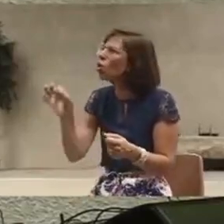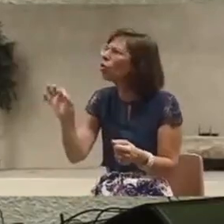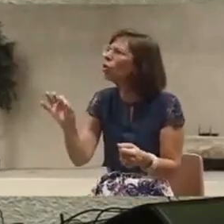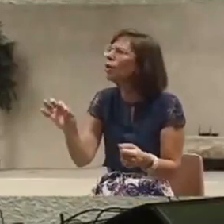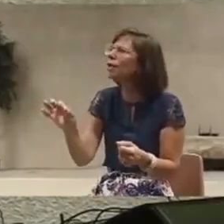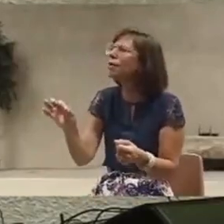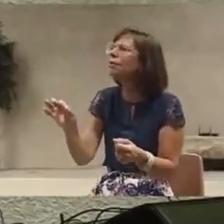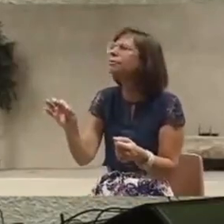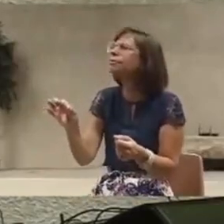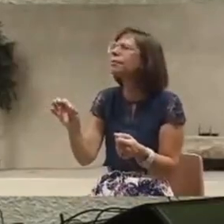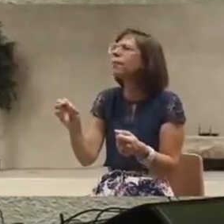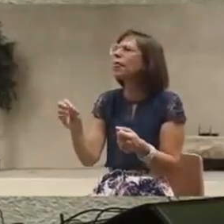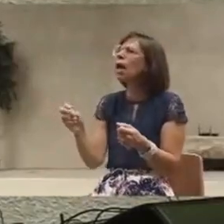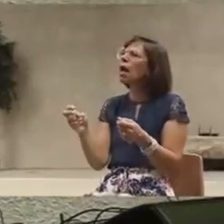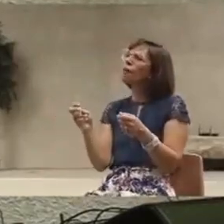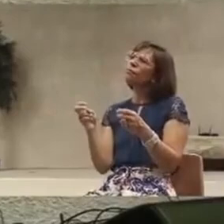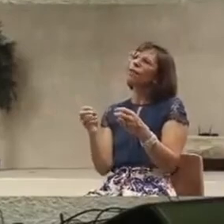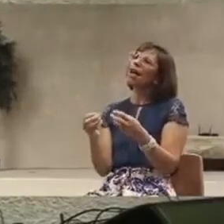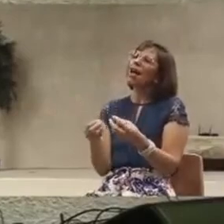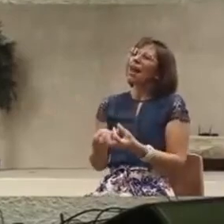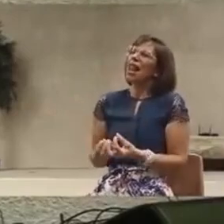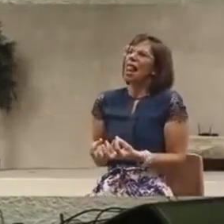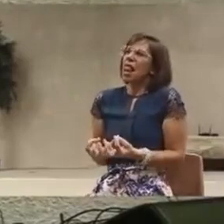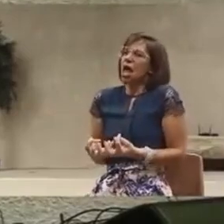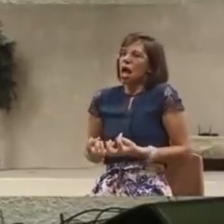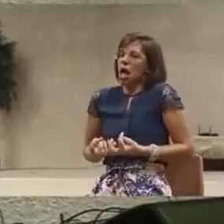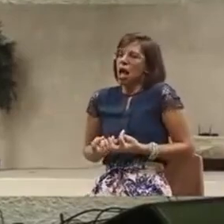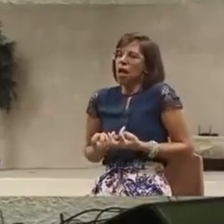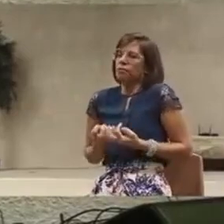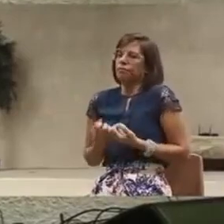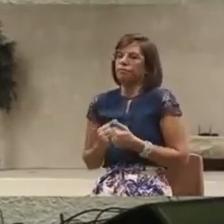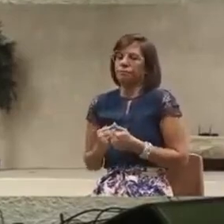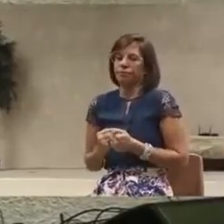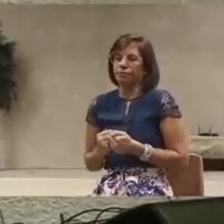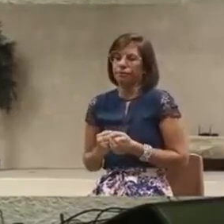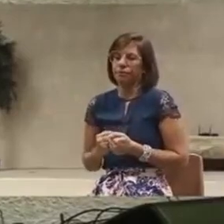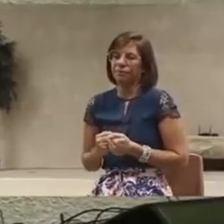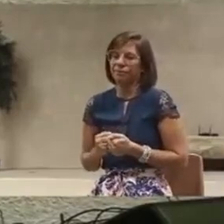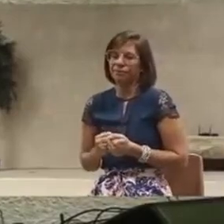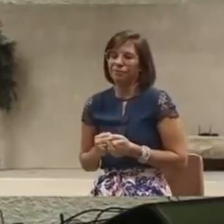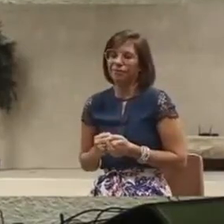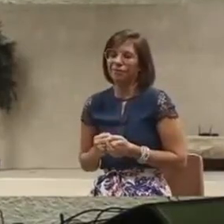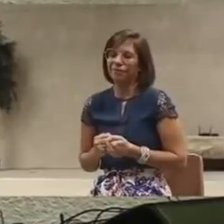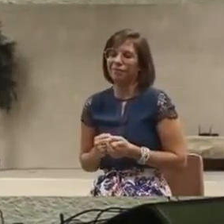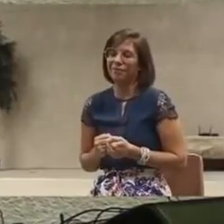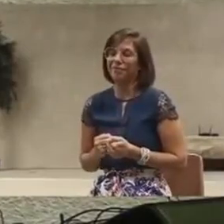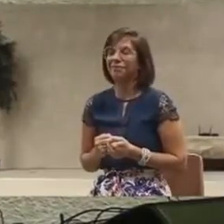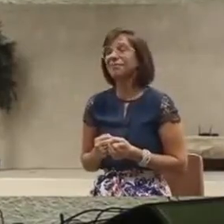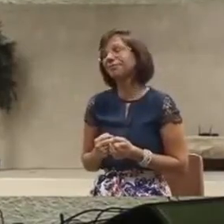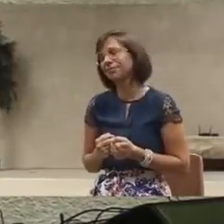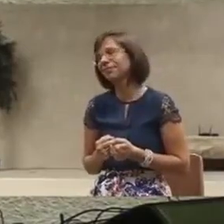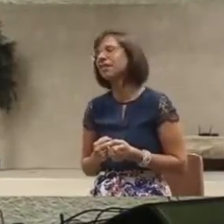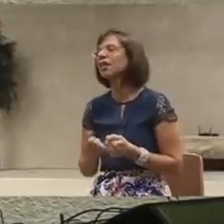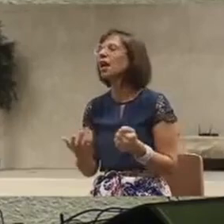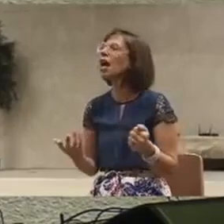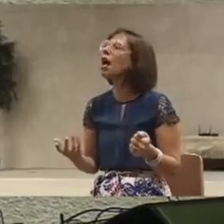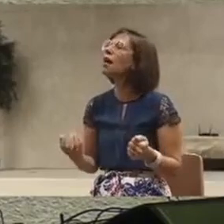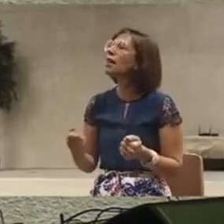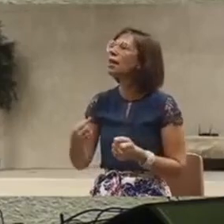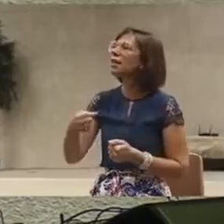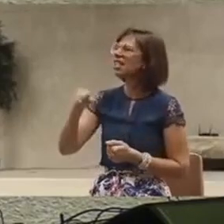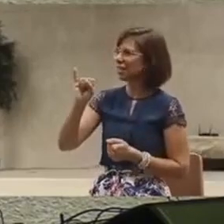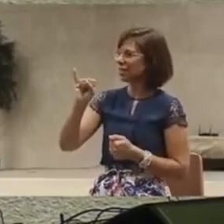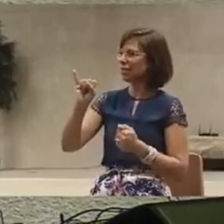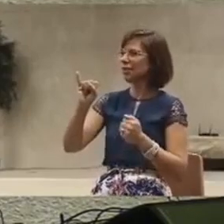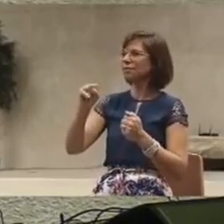en fait, la chaleur, la difficulté de l'épreuve fait ressortir qu'est-ce qu'il y a dans ton cœur.